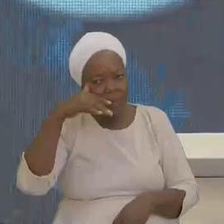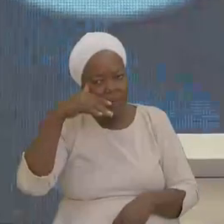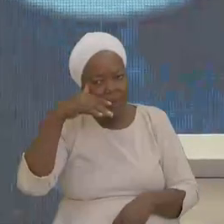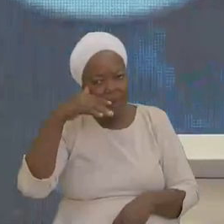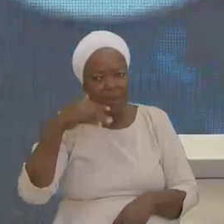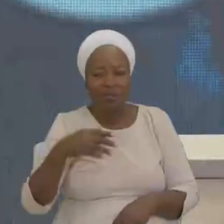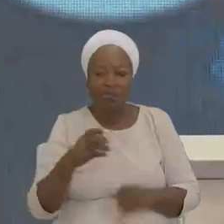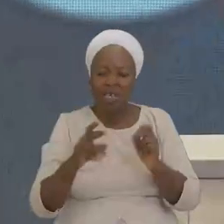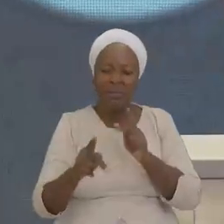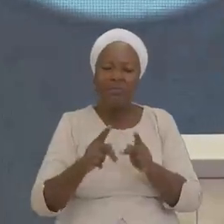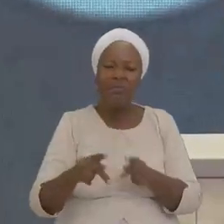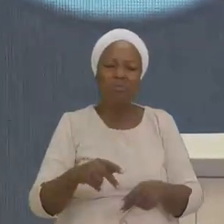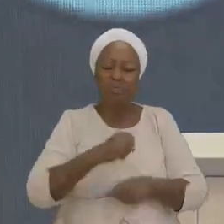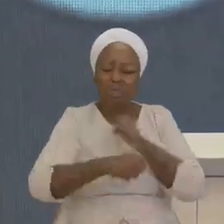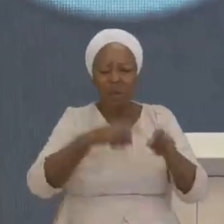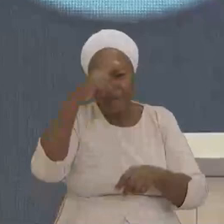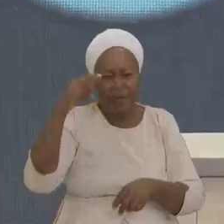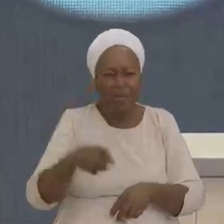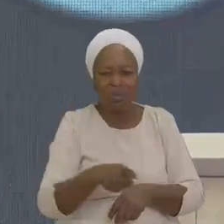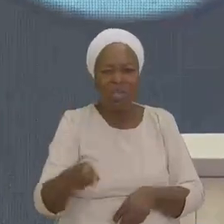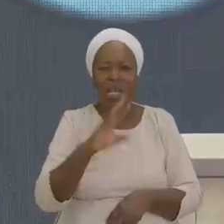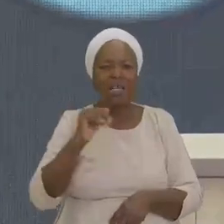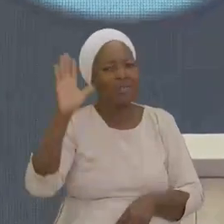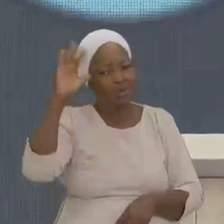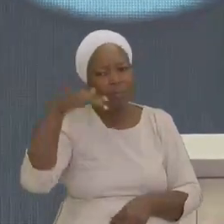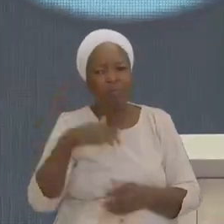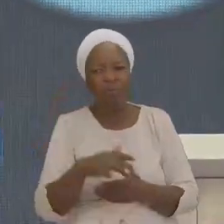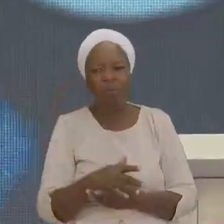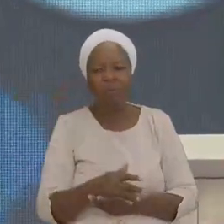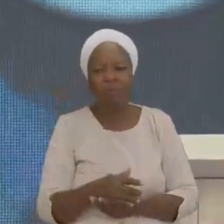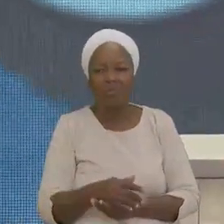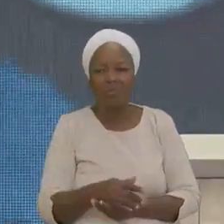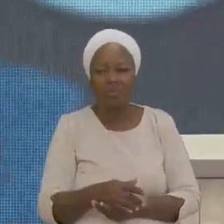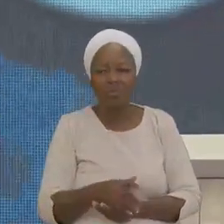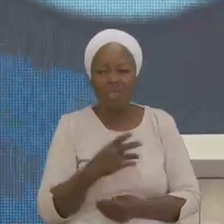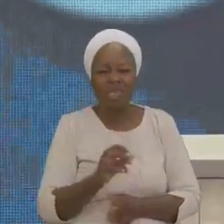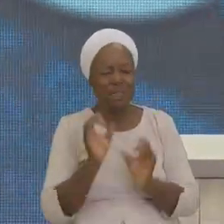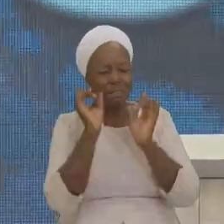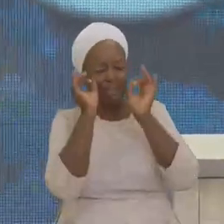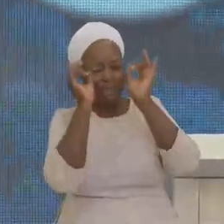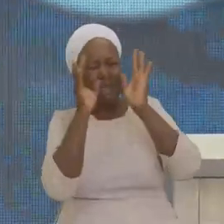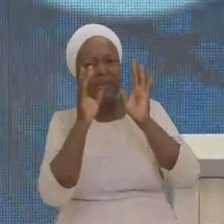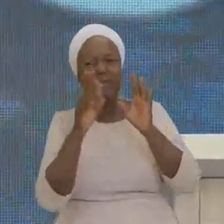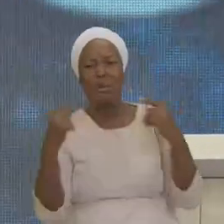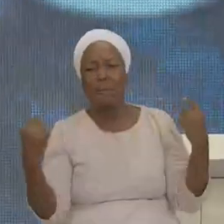têtu. Il y a des gens qui souffrent parce qu'ils sont têtus.